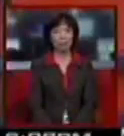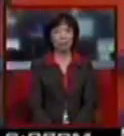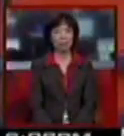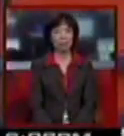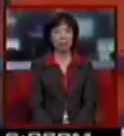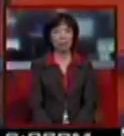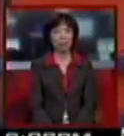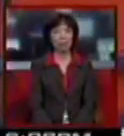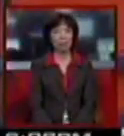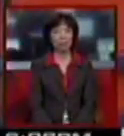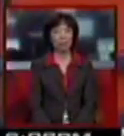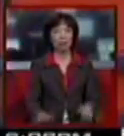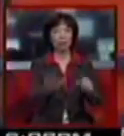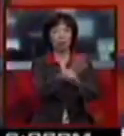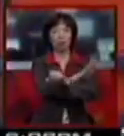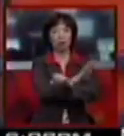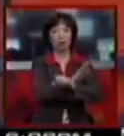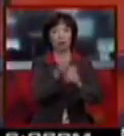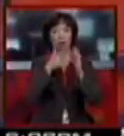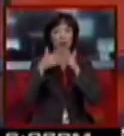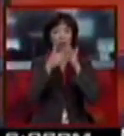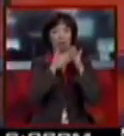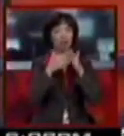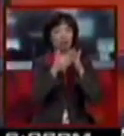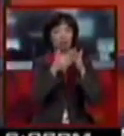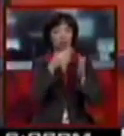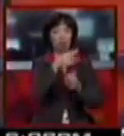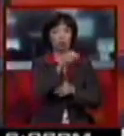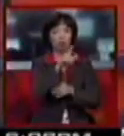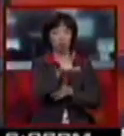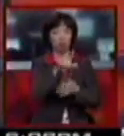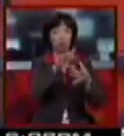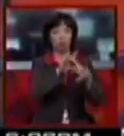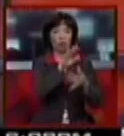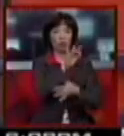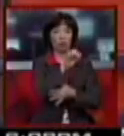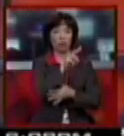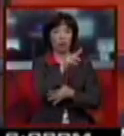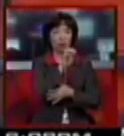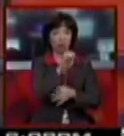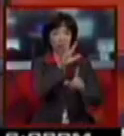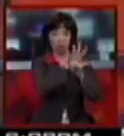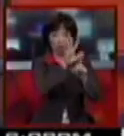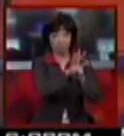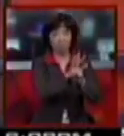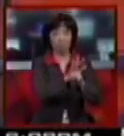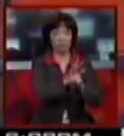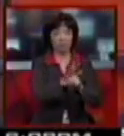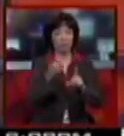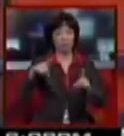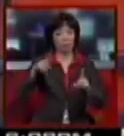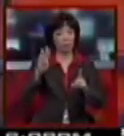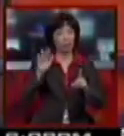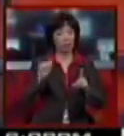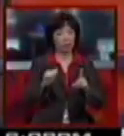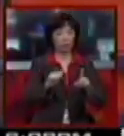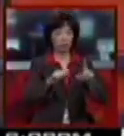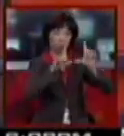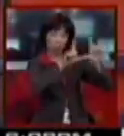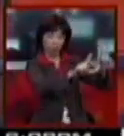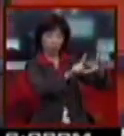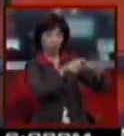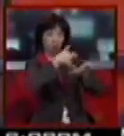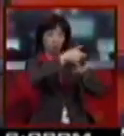Phil American Hall of famer na si Ricky Brown pinarangalan at kinilala ng PBA matapos ang 22 taon